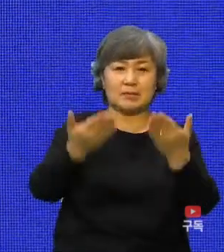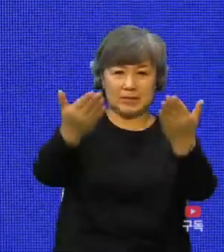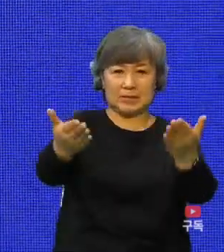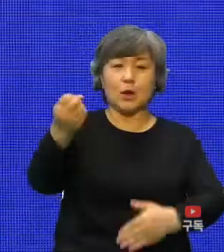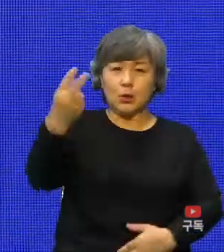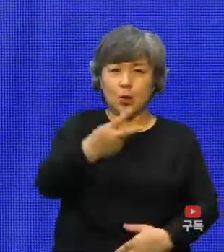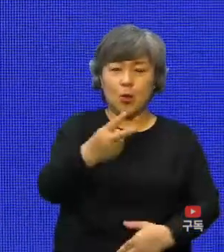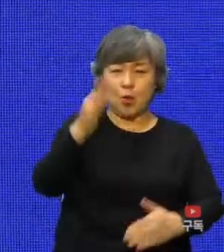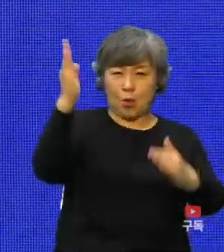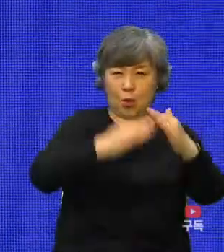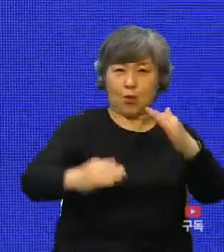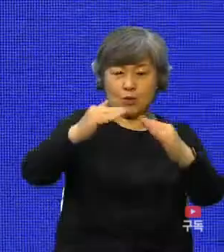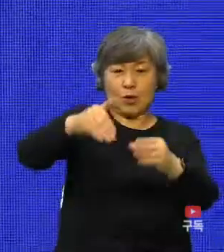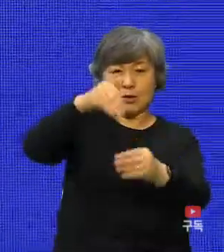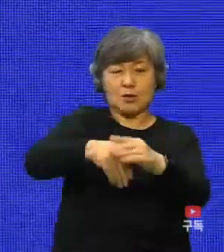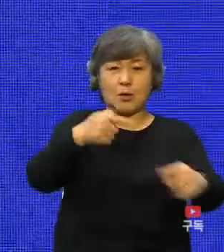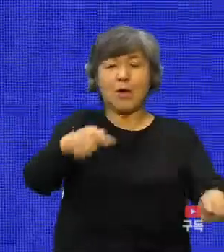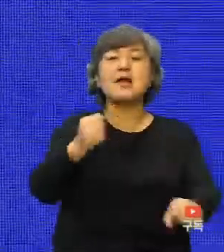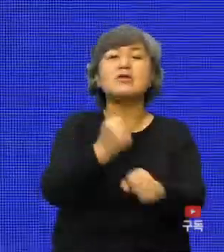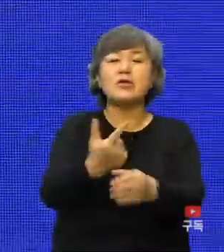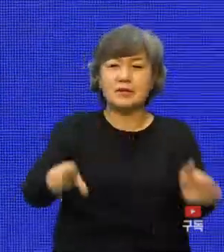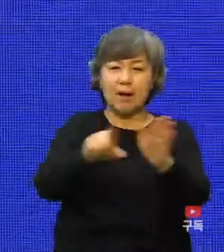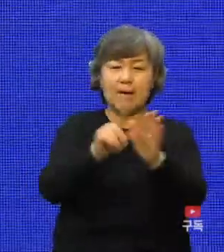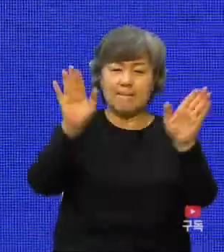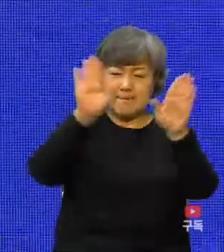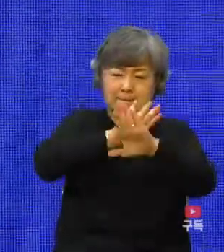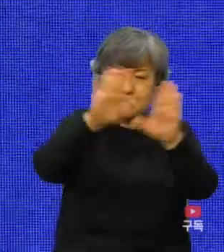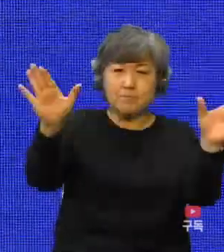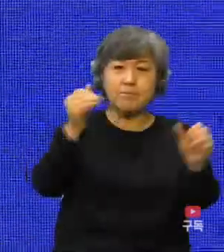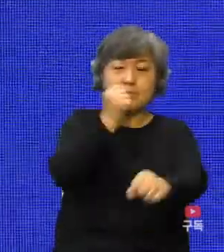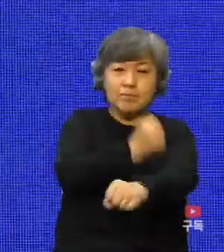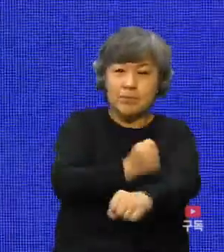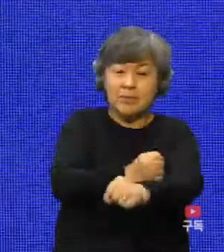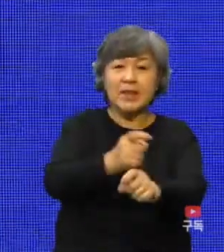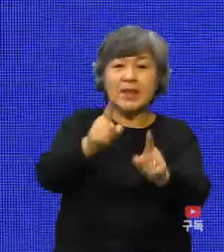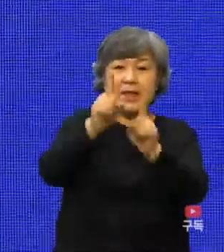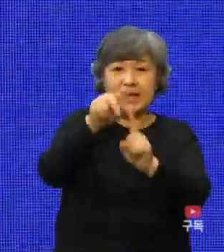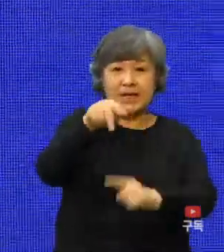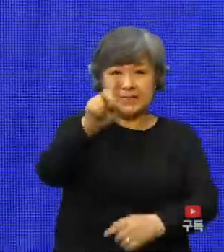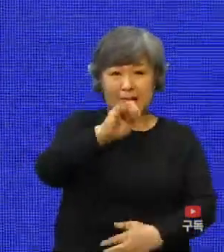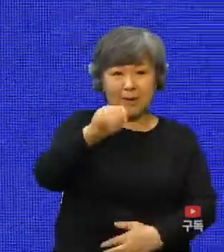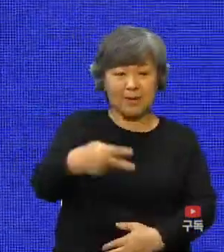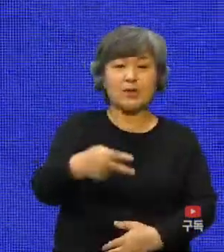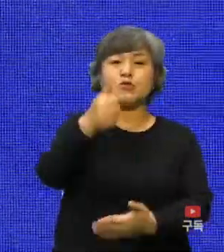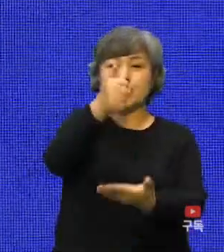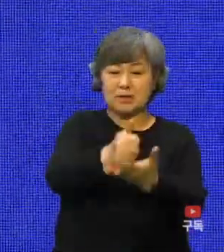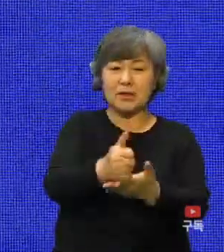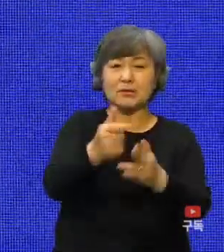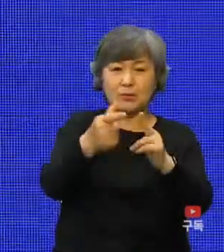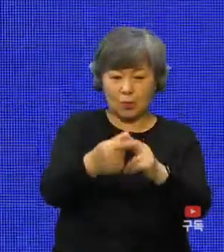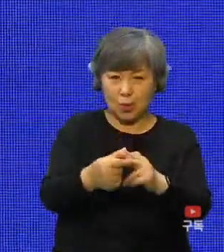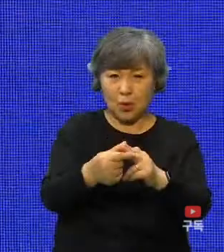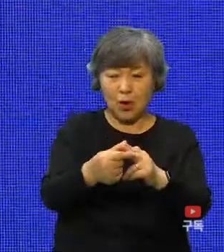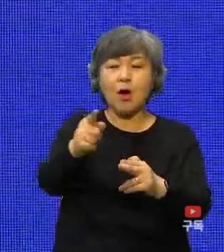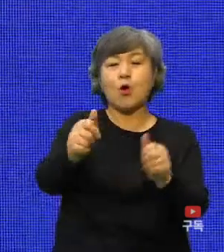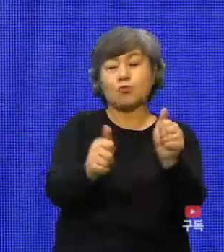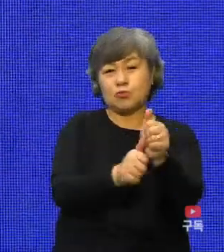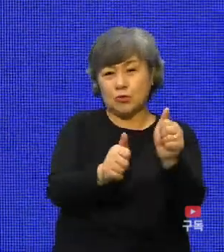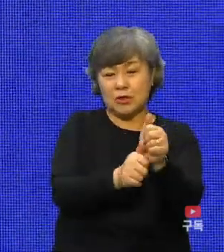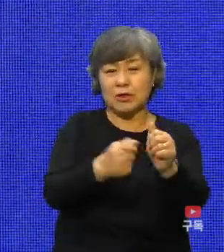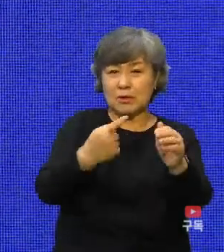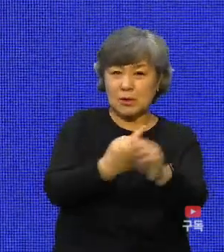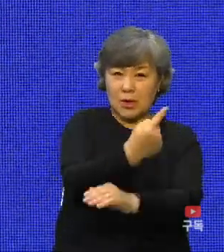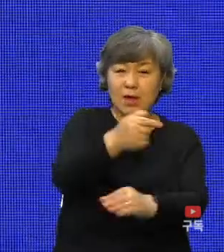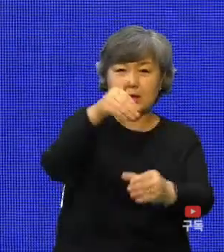아울러 공정한 선거 관리를 위해 불철주야에 서고 계시는 이상민 선거관리위원장님과 정춘숙 부위원장을